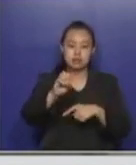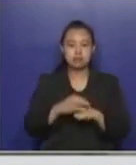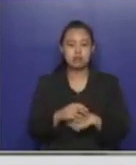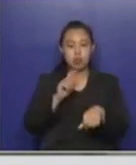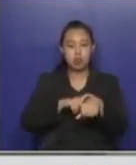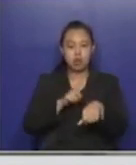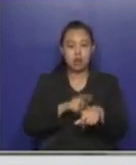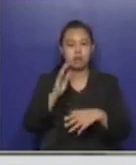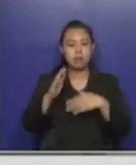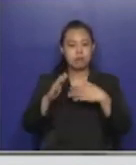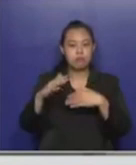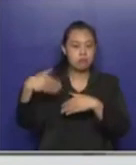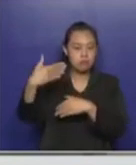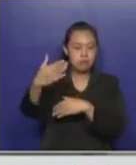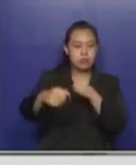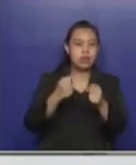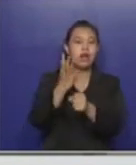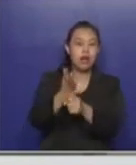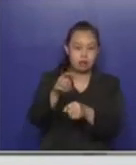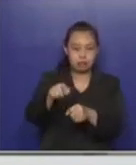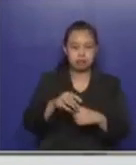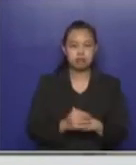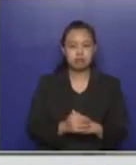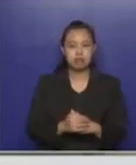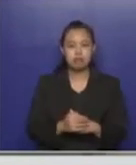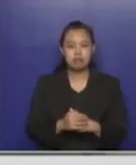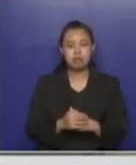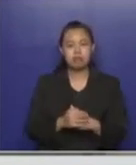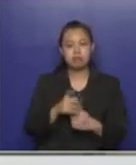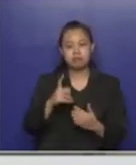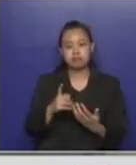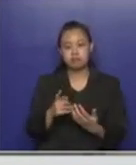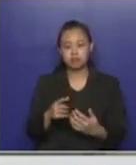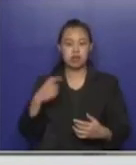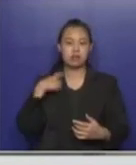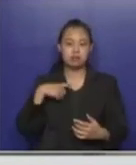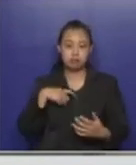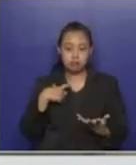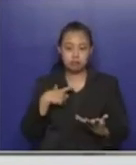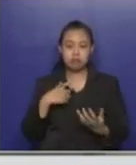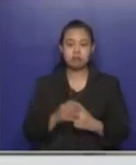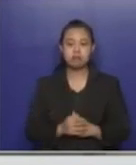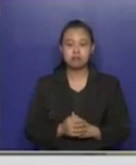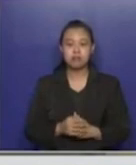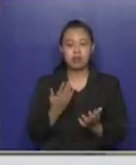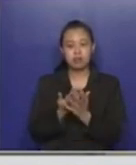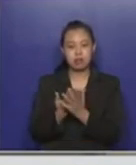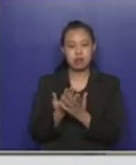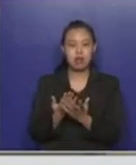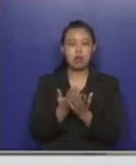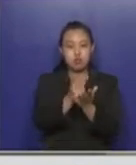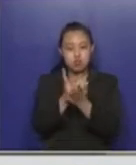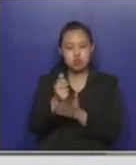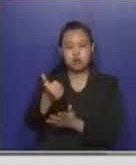เวลา5ปีซึ่งถ้าเทียบกับประเทศที่สนับสนุน SME อย่างไต้หวันแล้วมีอัตราการเข้าถึงสินเชื่ออยู่